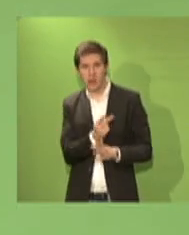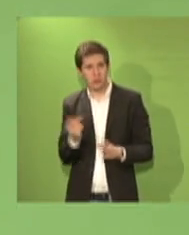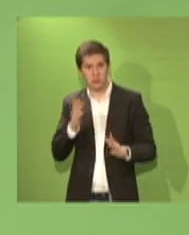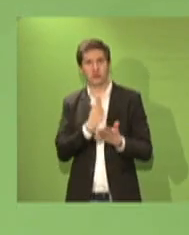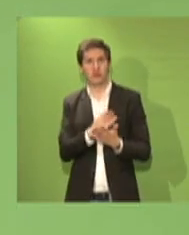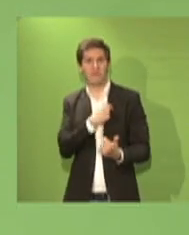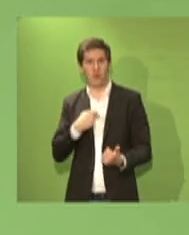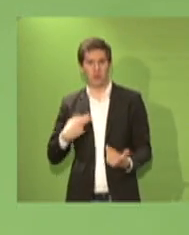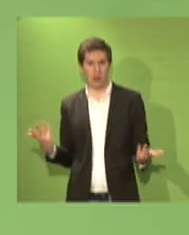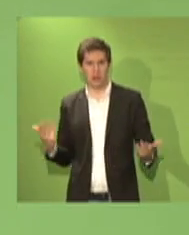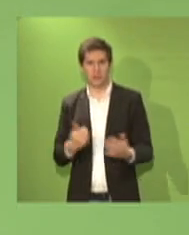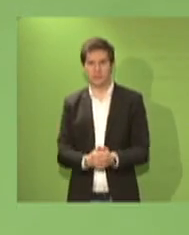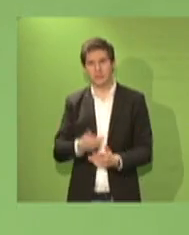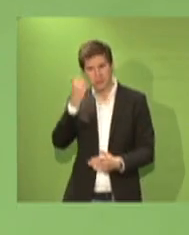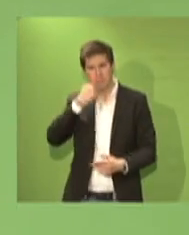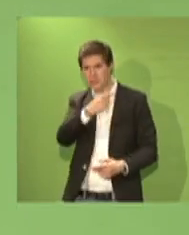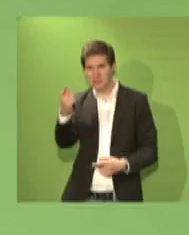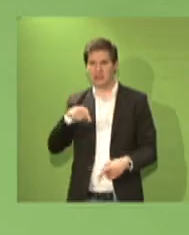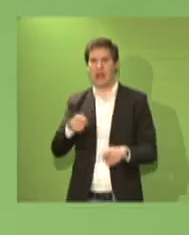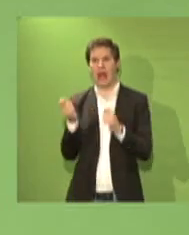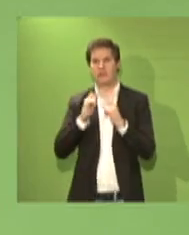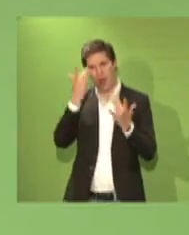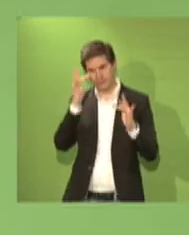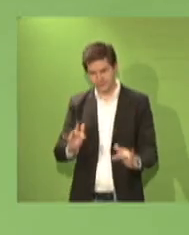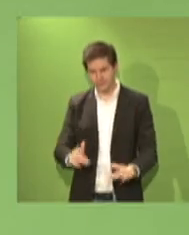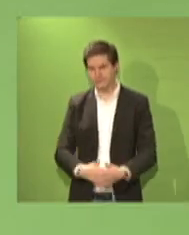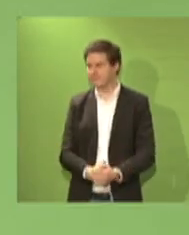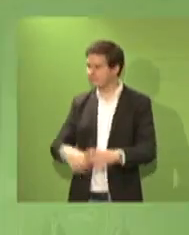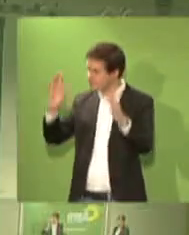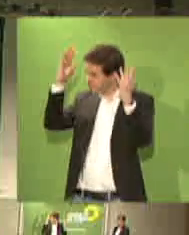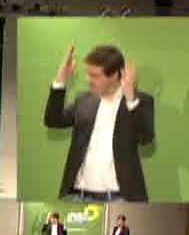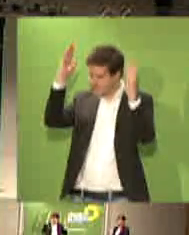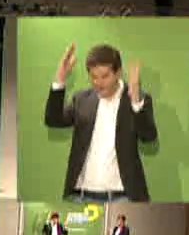profitieren. Ich bitte um Zustimmung zu diesem Antrag.